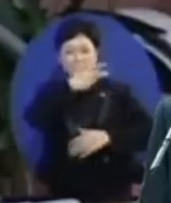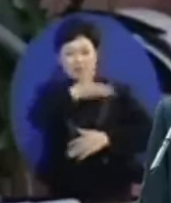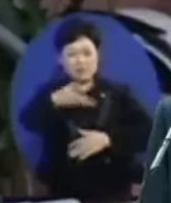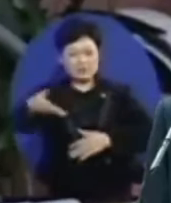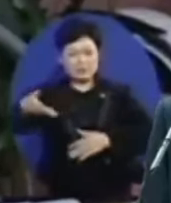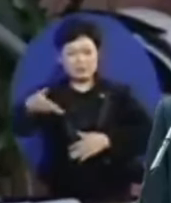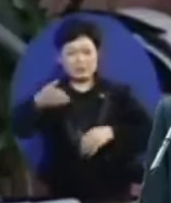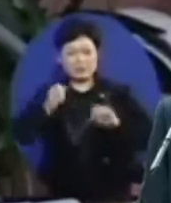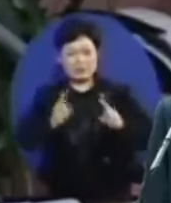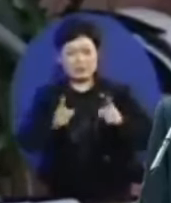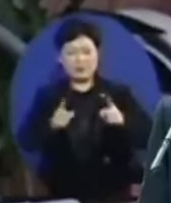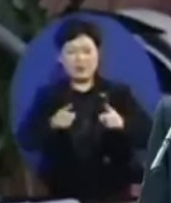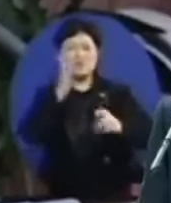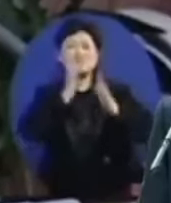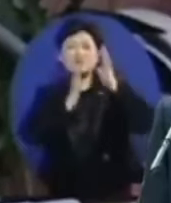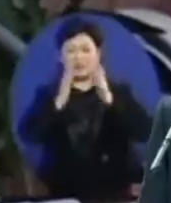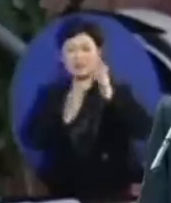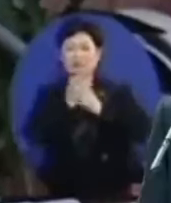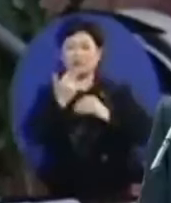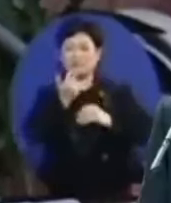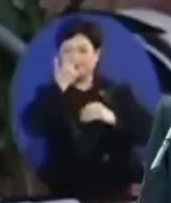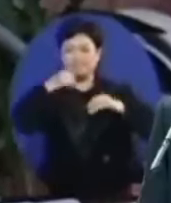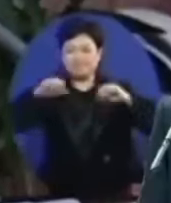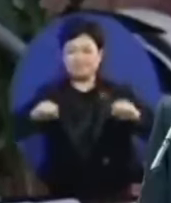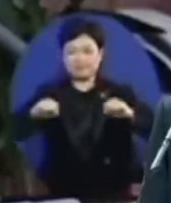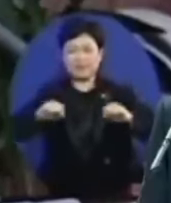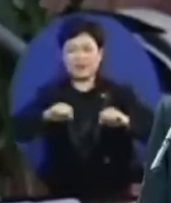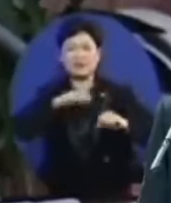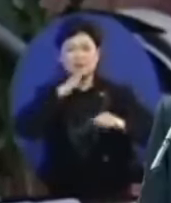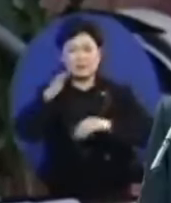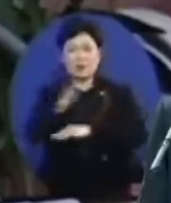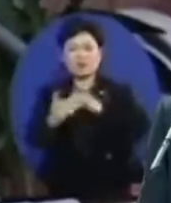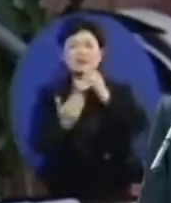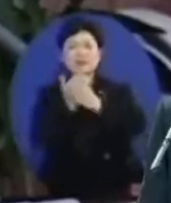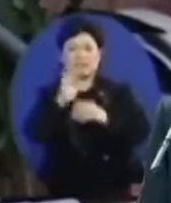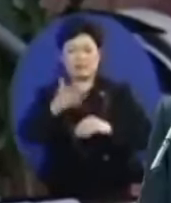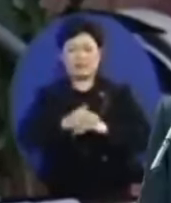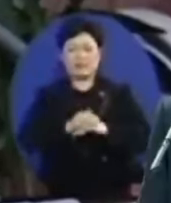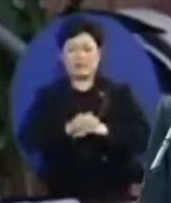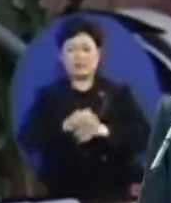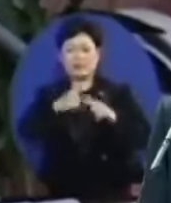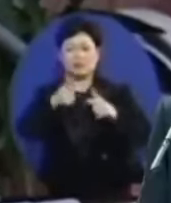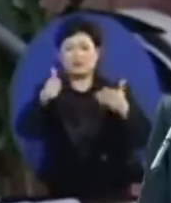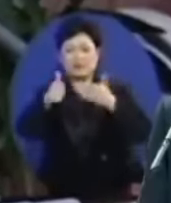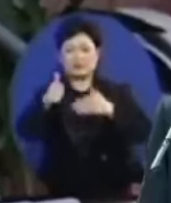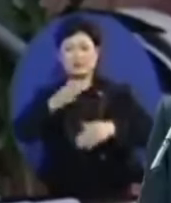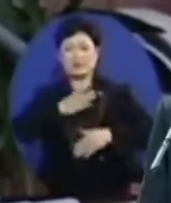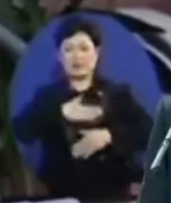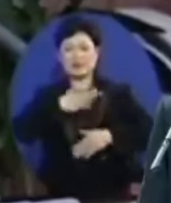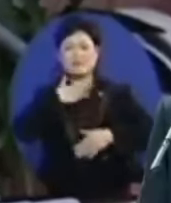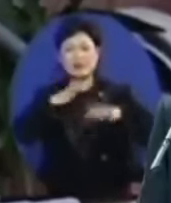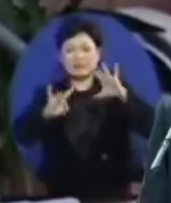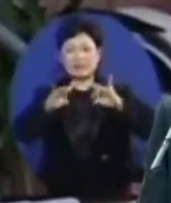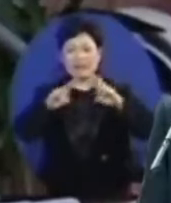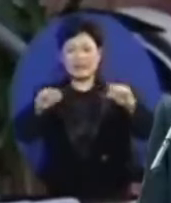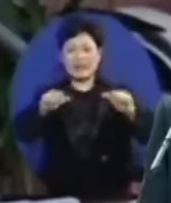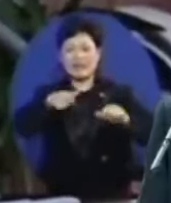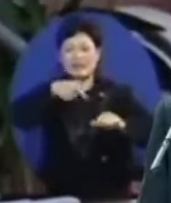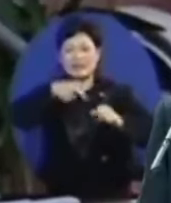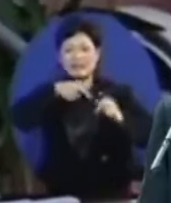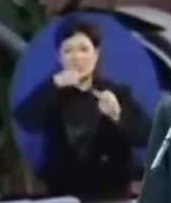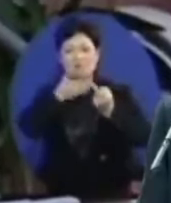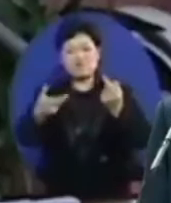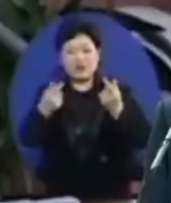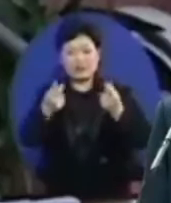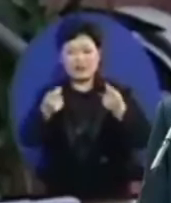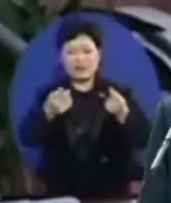당장 풀들이 돋아나고 생명들이 생겨나고 고기가 생겨나는 것입니다. 예수님이 나는 마른 땅에 냇물 같은 분이다.